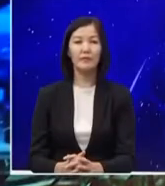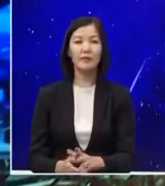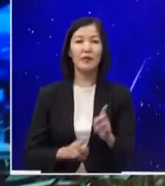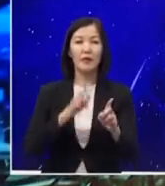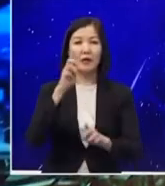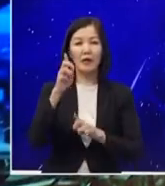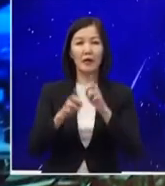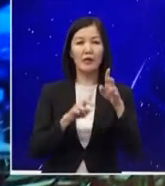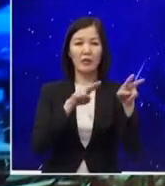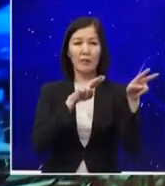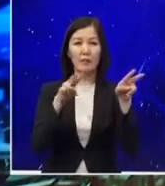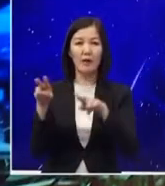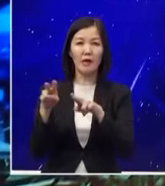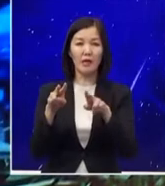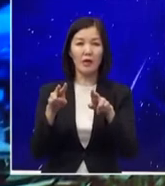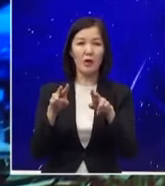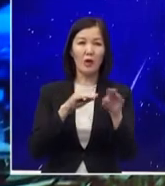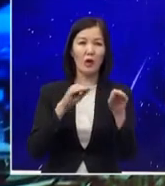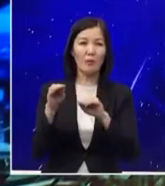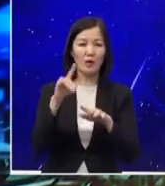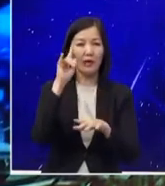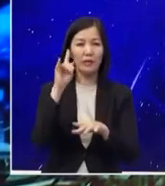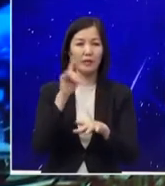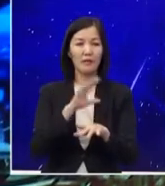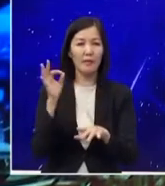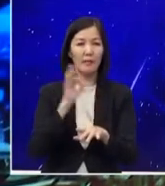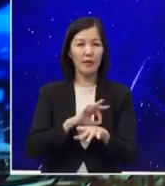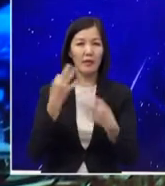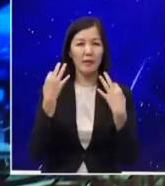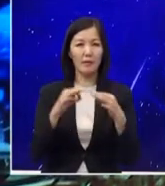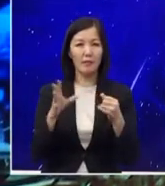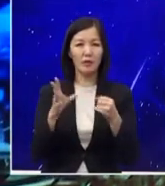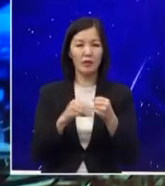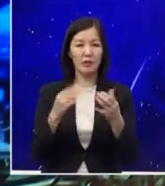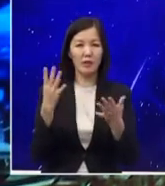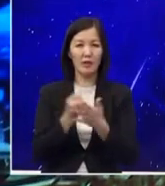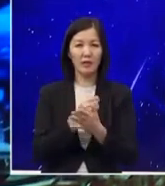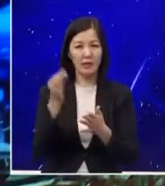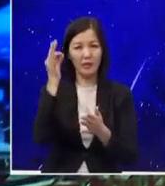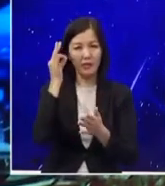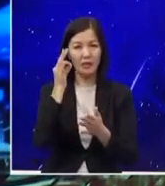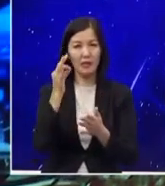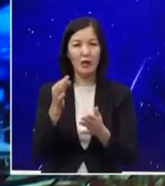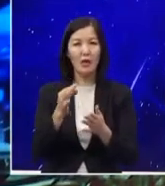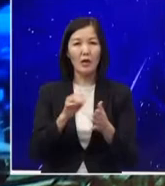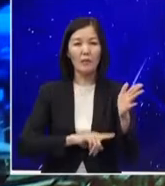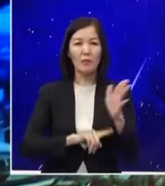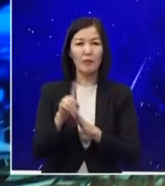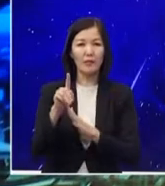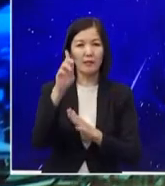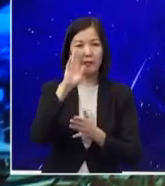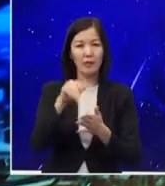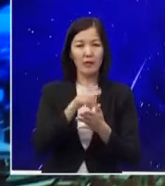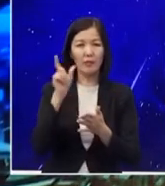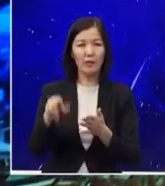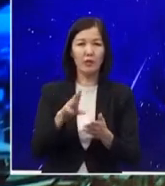Ғарыштан бақылау құрылғысы арқылы Қазақстанда пайдаланылмай жатқан жерлер анықталды. Естеріңізге сала кетейік, бұл бастаманы мемлекет